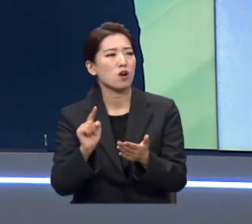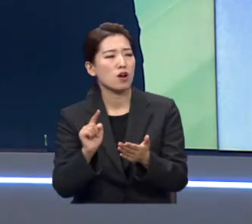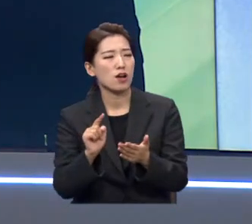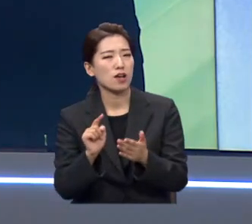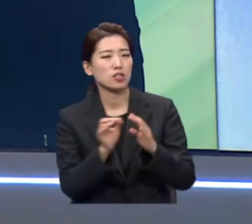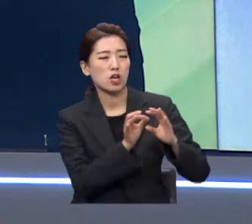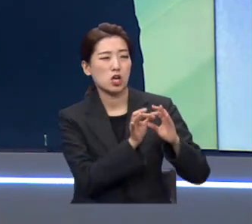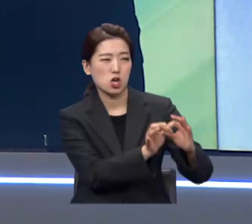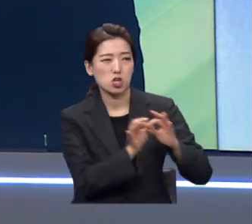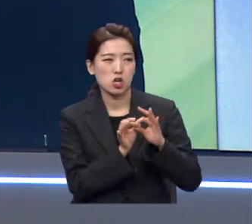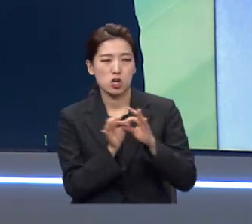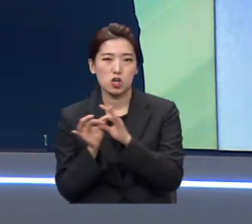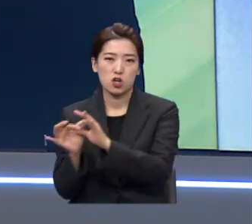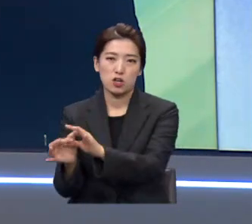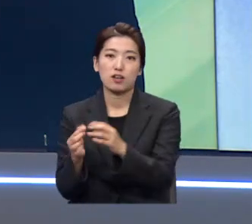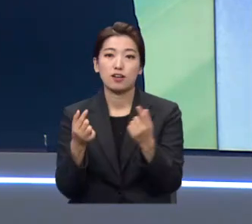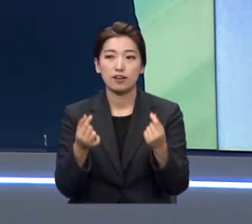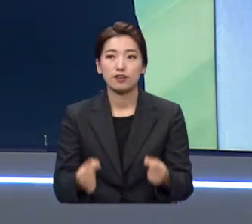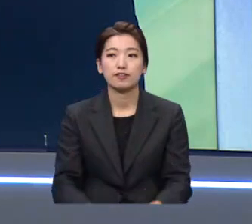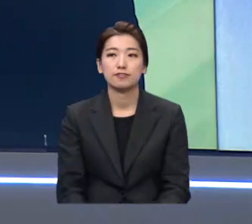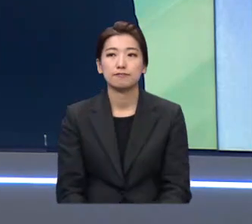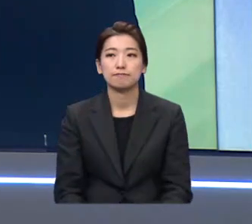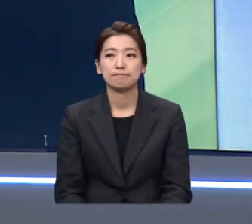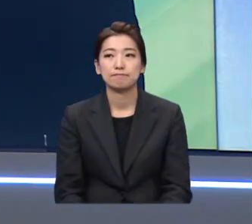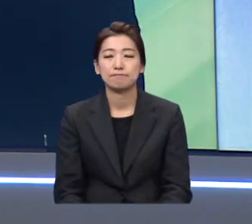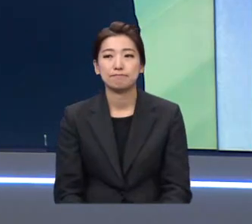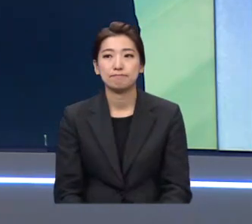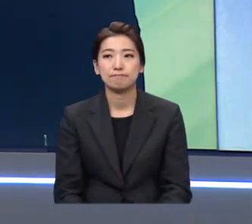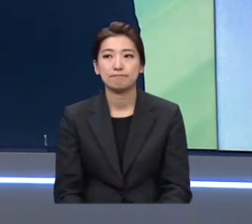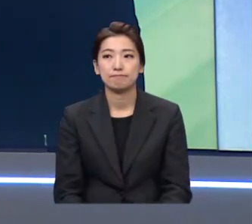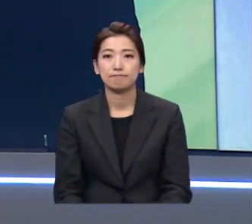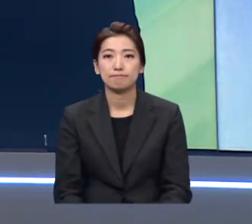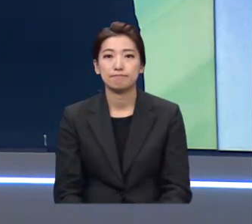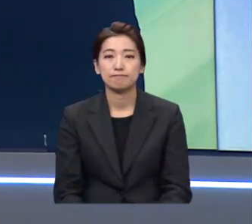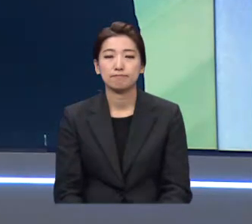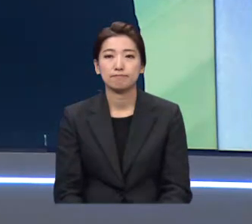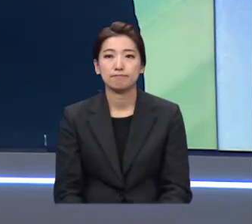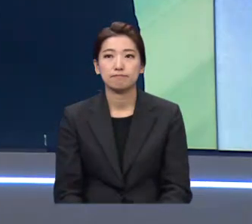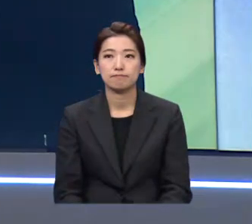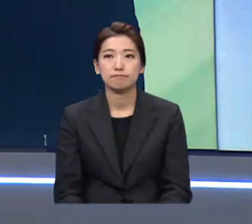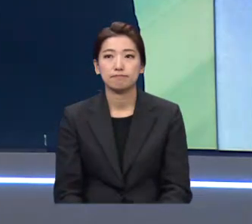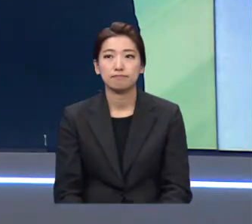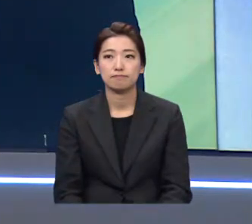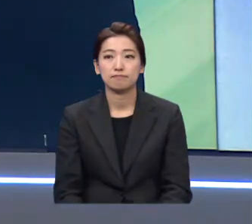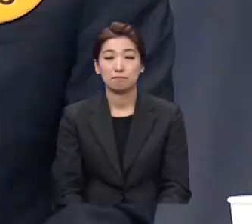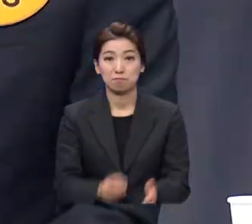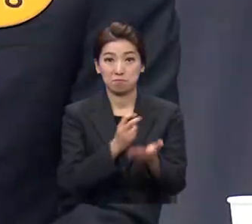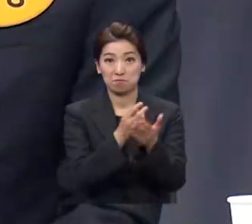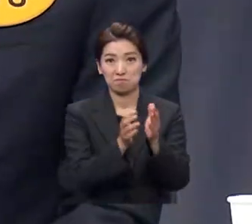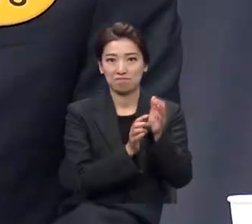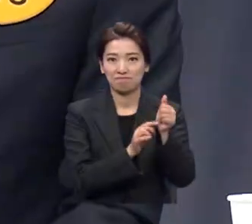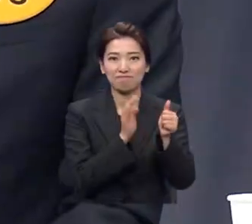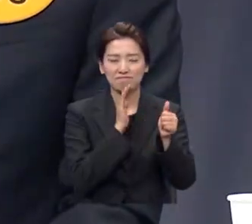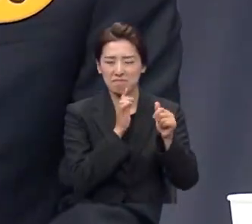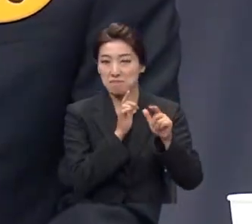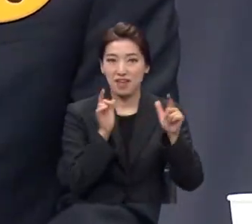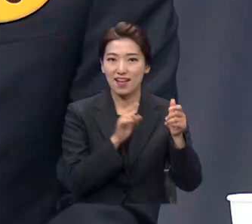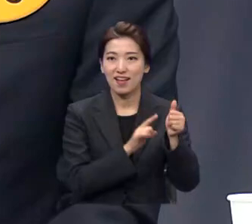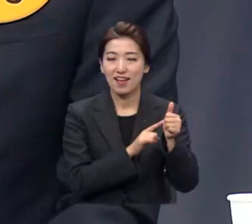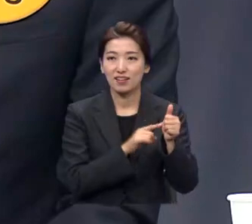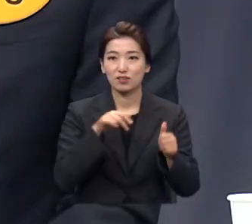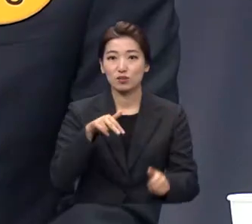근데이 부분은 권중 위원님네 한 장관 핫하죠 조정은